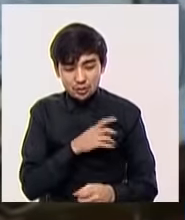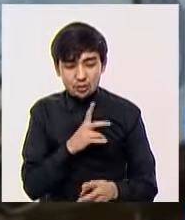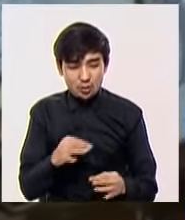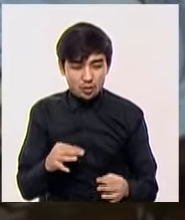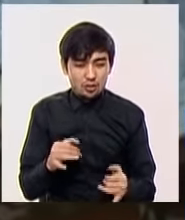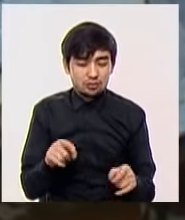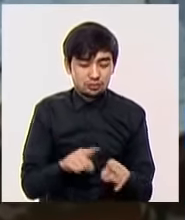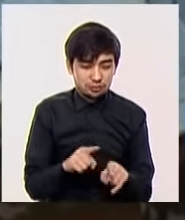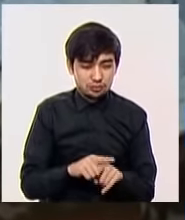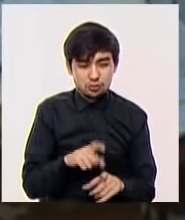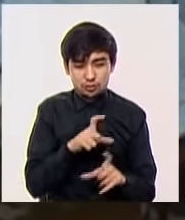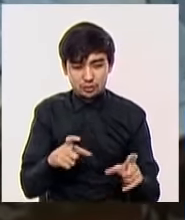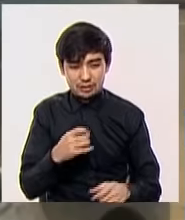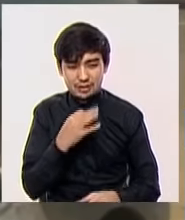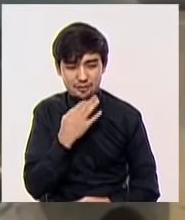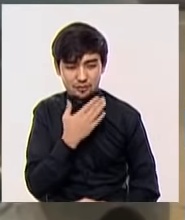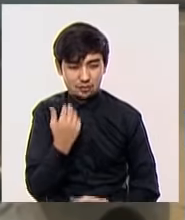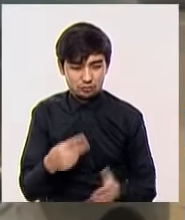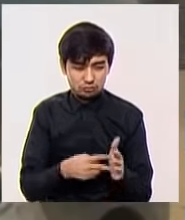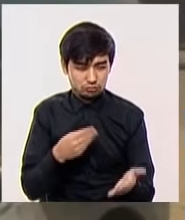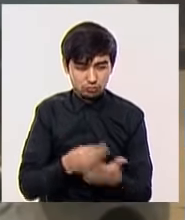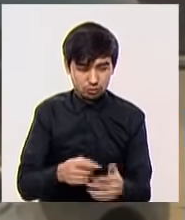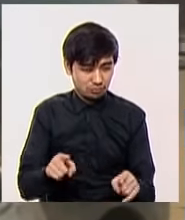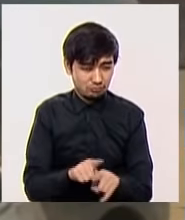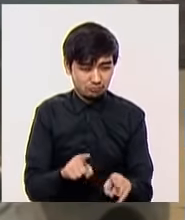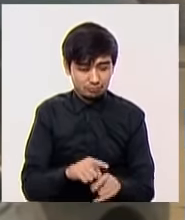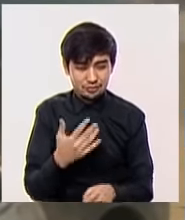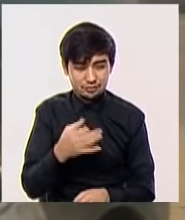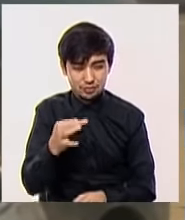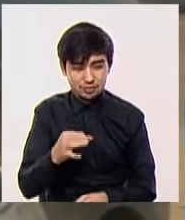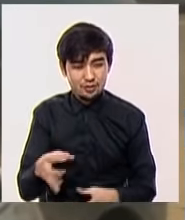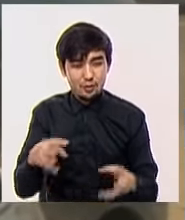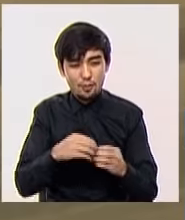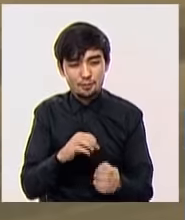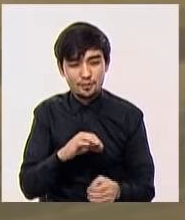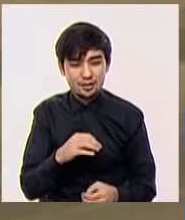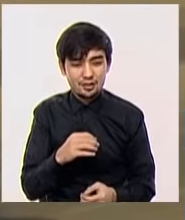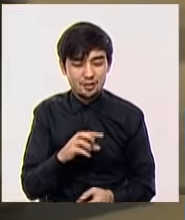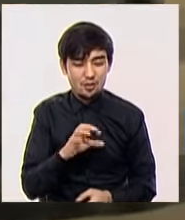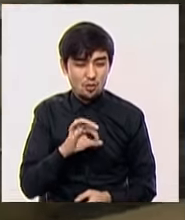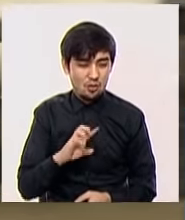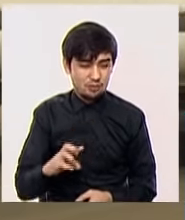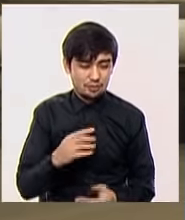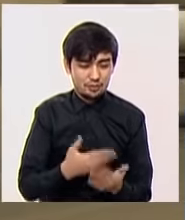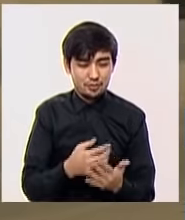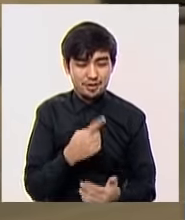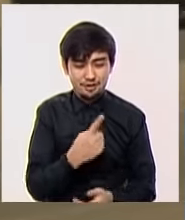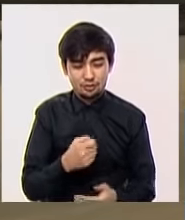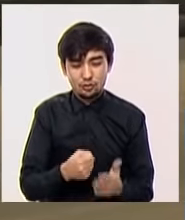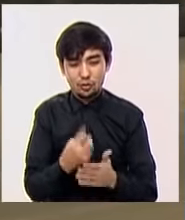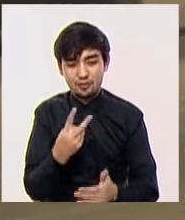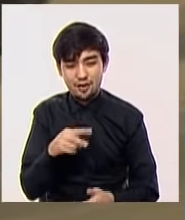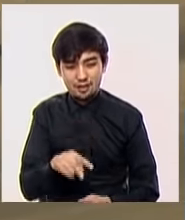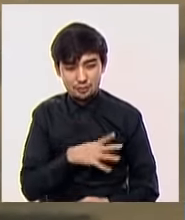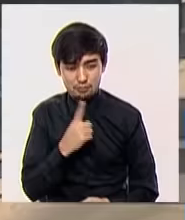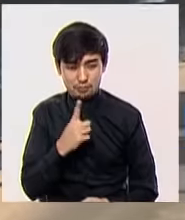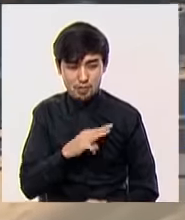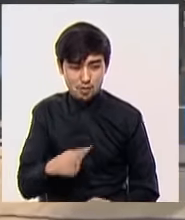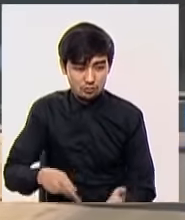автовладельцы не удовлетворены размерами если раньше за машину с объемом двигателя от одного до двух литров платили чуть больше миллиона